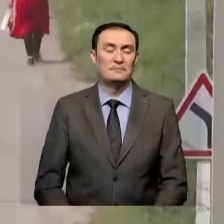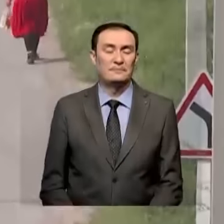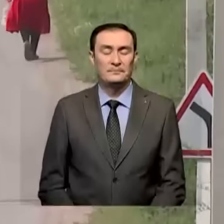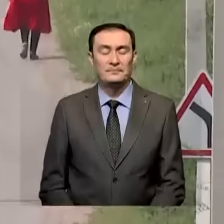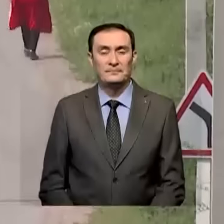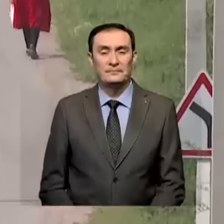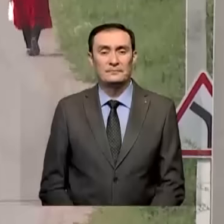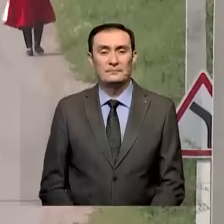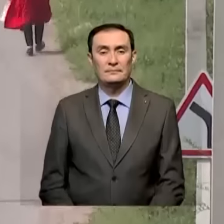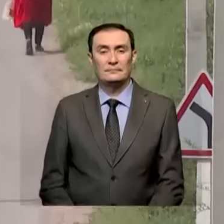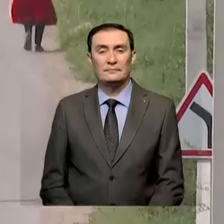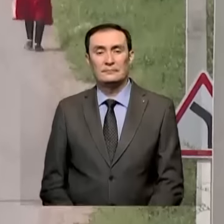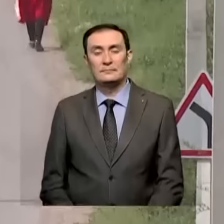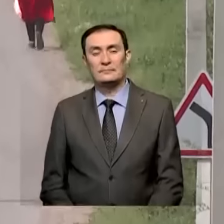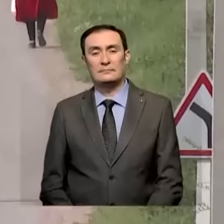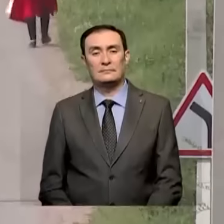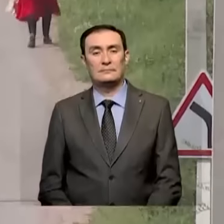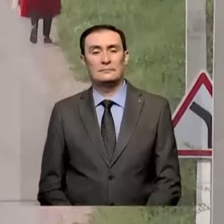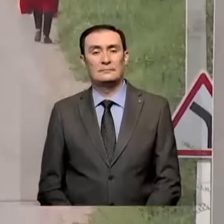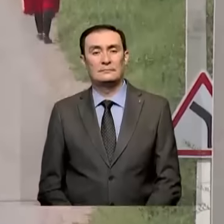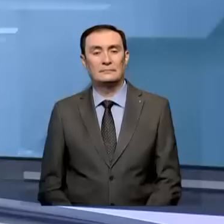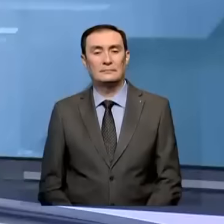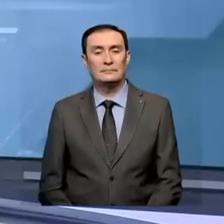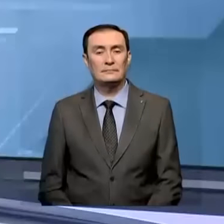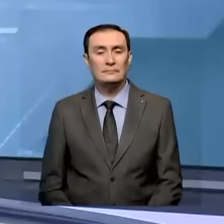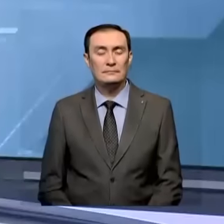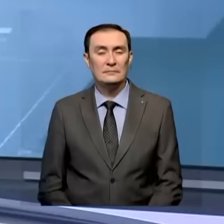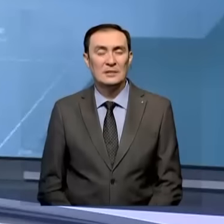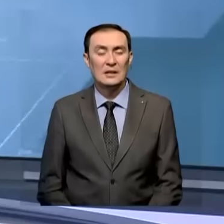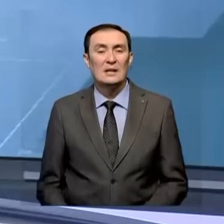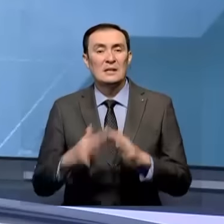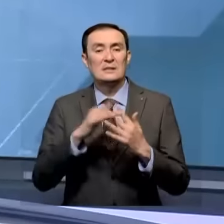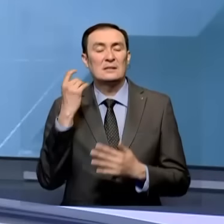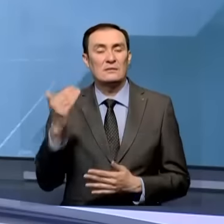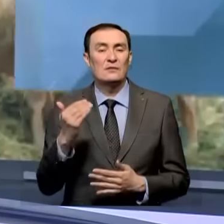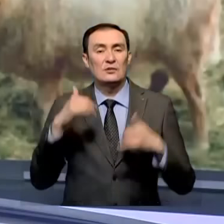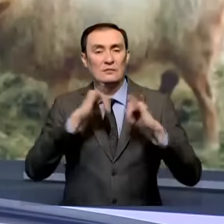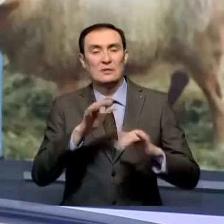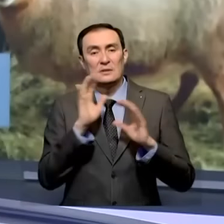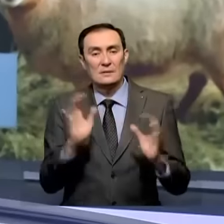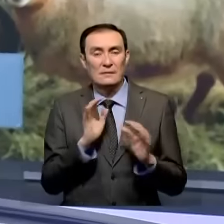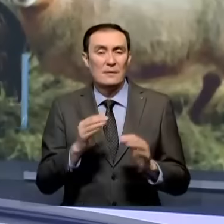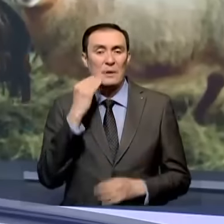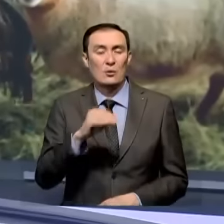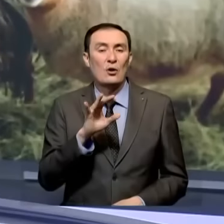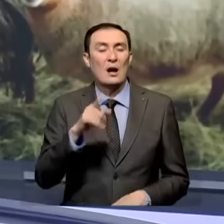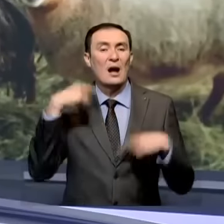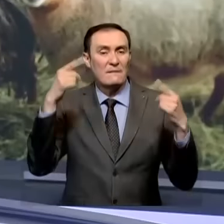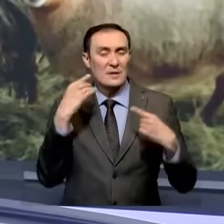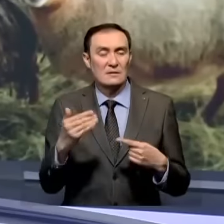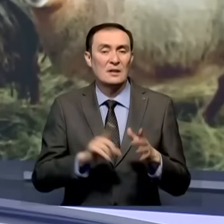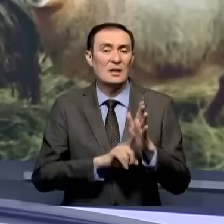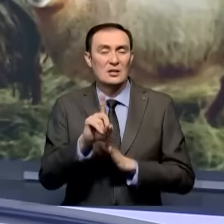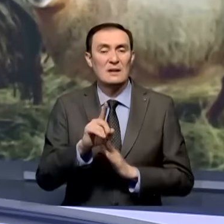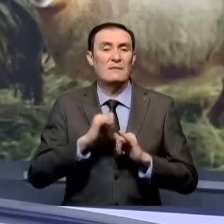Нагашбекулы, Туркестанская область, 24KZ. Животноводы пытаются сохранить дегерезскую породу овец. Ее